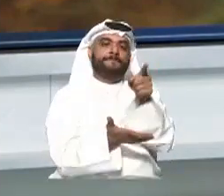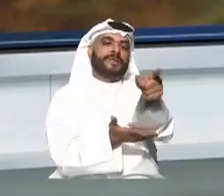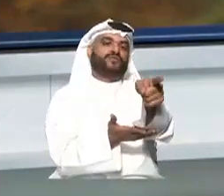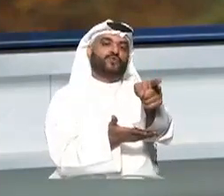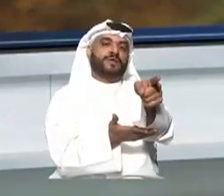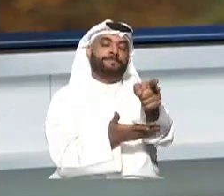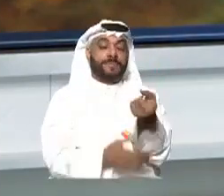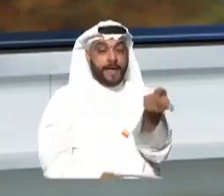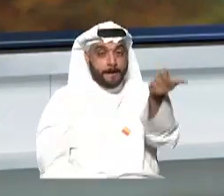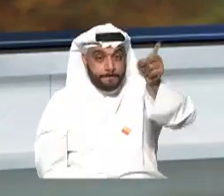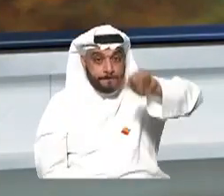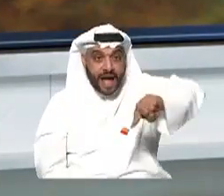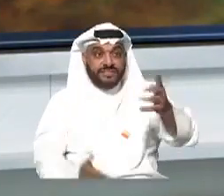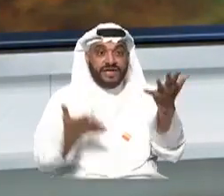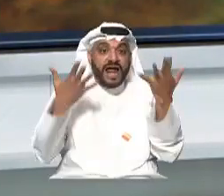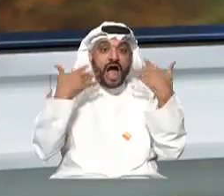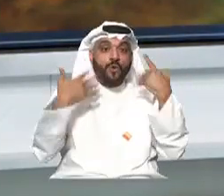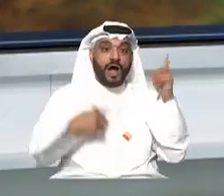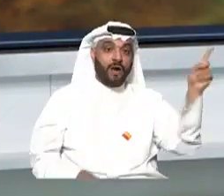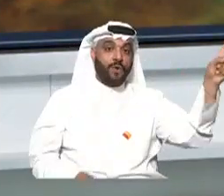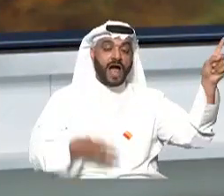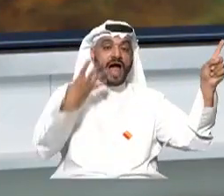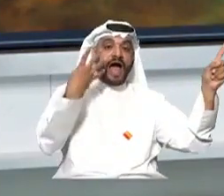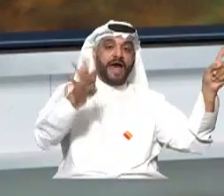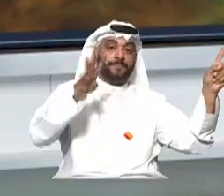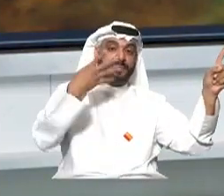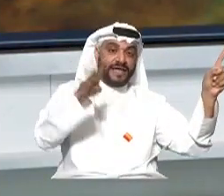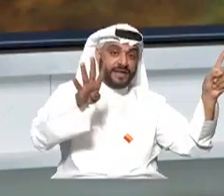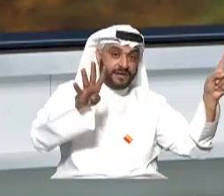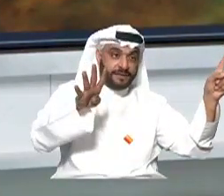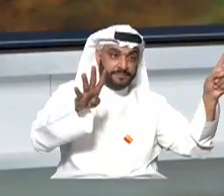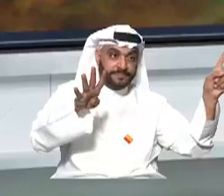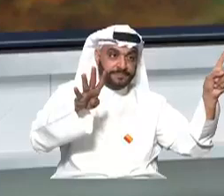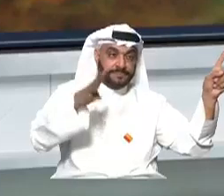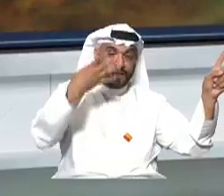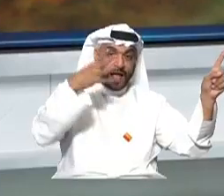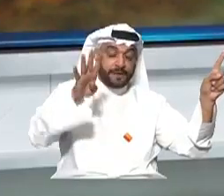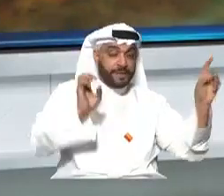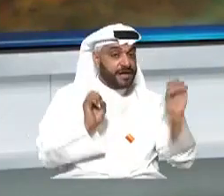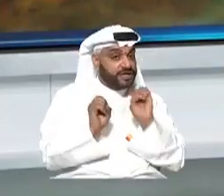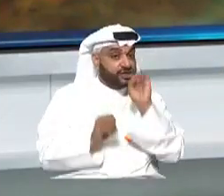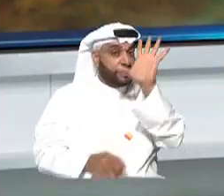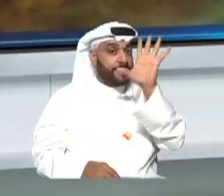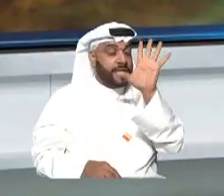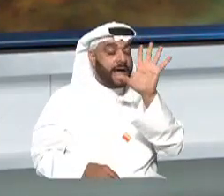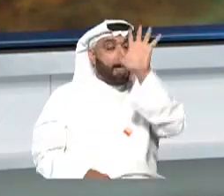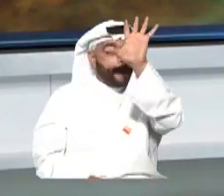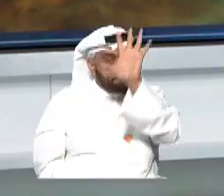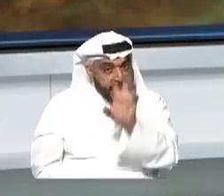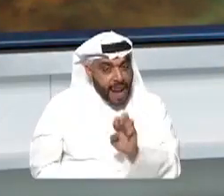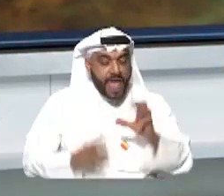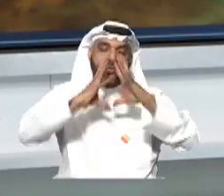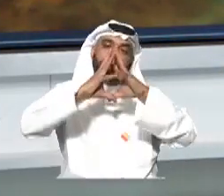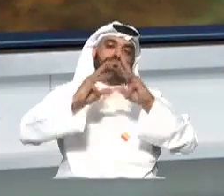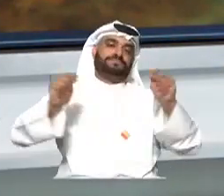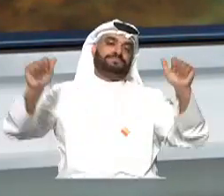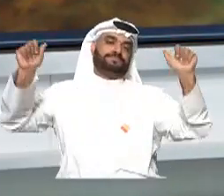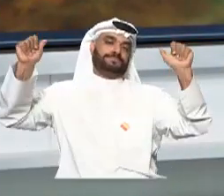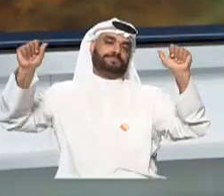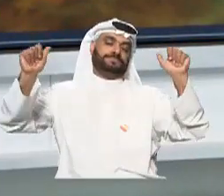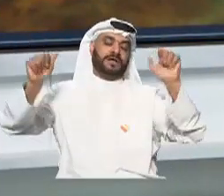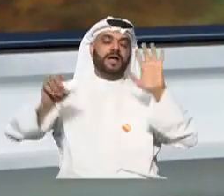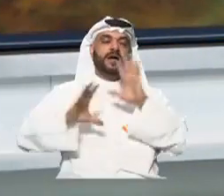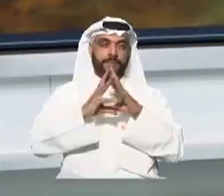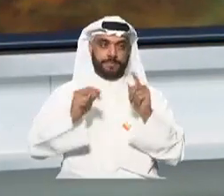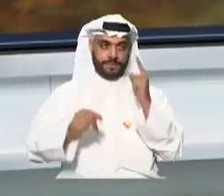من 12 إلى 40 كيلو متر في الساعة راح تكون نشطة خلال النهار، وتتراجع سرعتها تدريجيا خلال المساء وتكون من 10